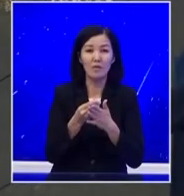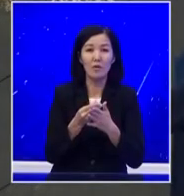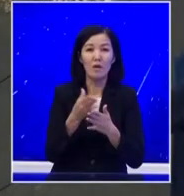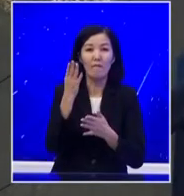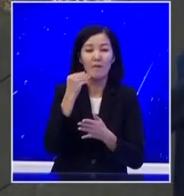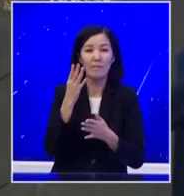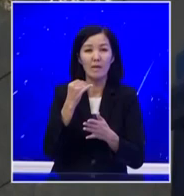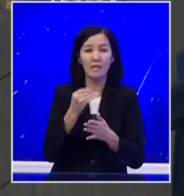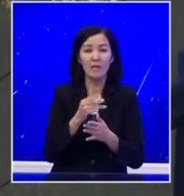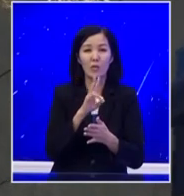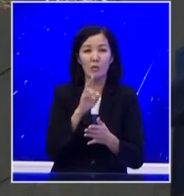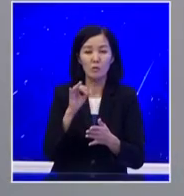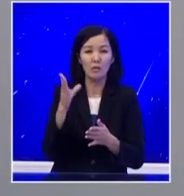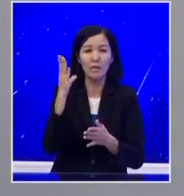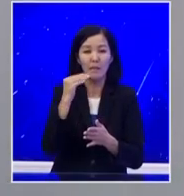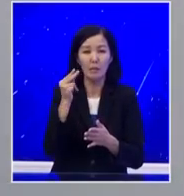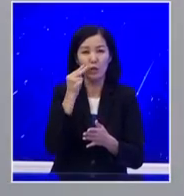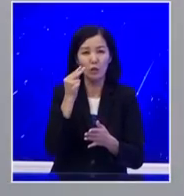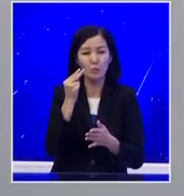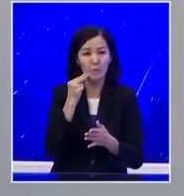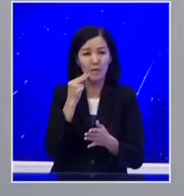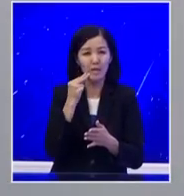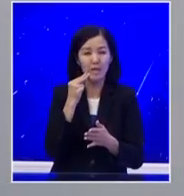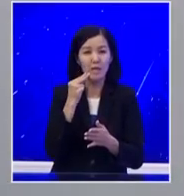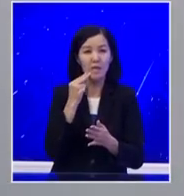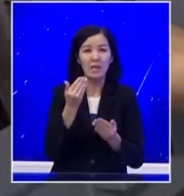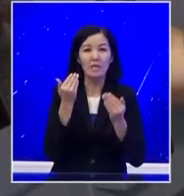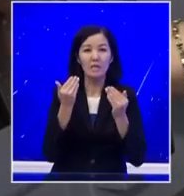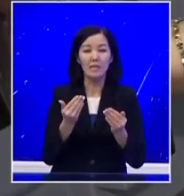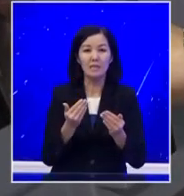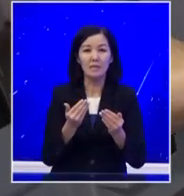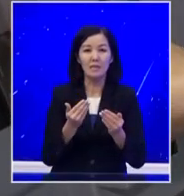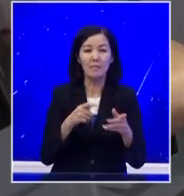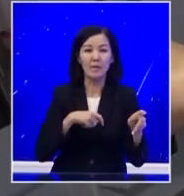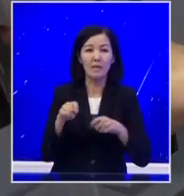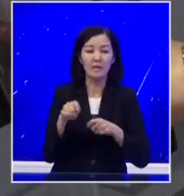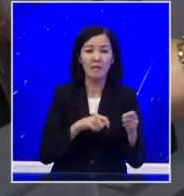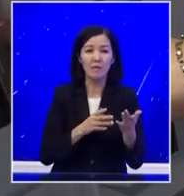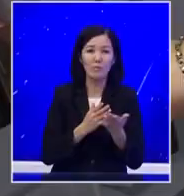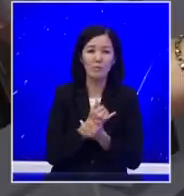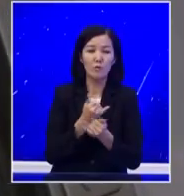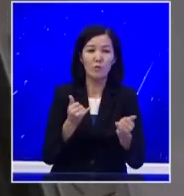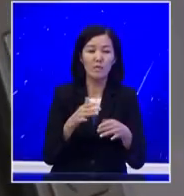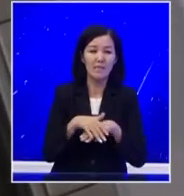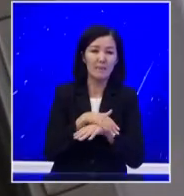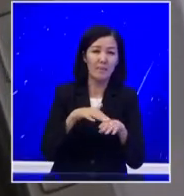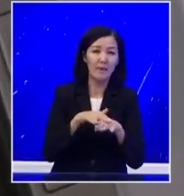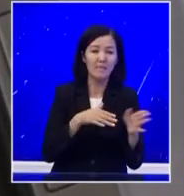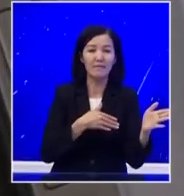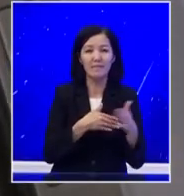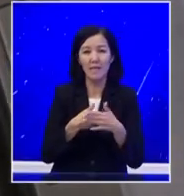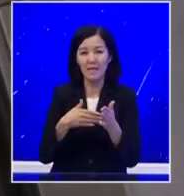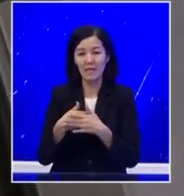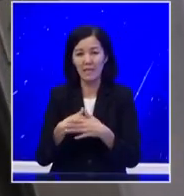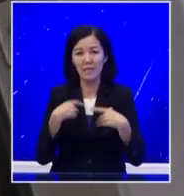лидеров также нурсултан и шымкент всплеска объяснять не от лор отложенным спросом на приобретение товаров и услуг из-за массово